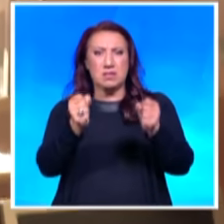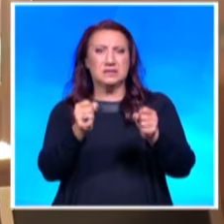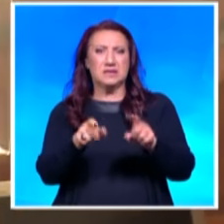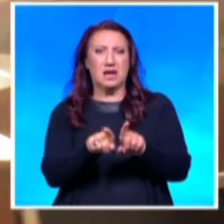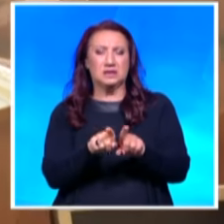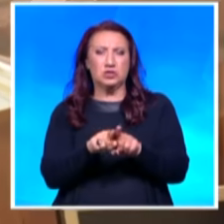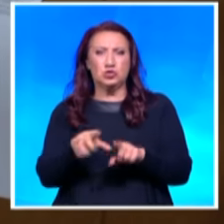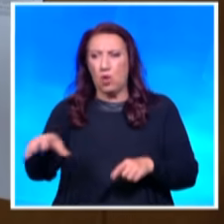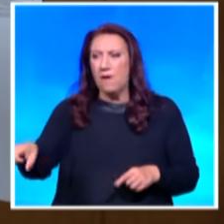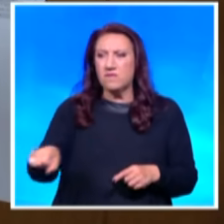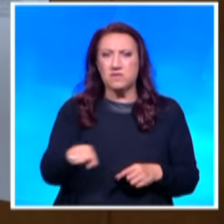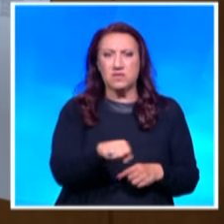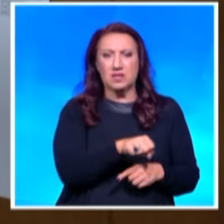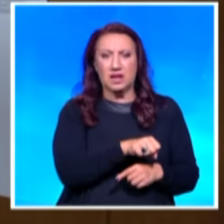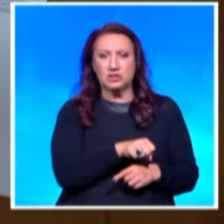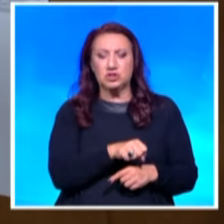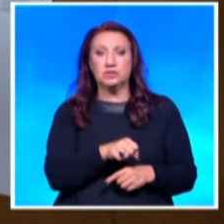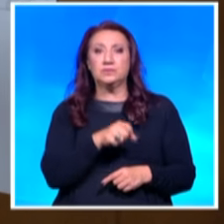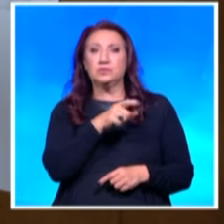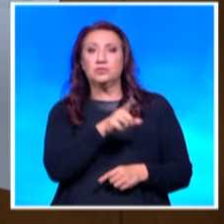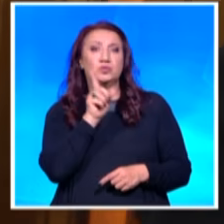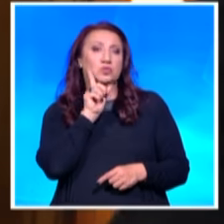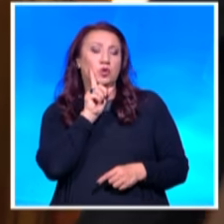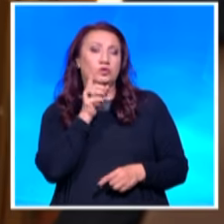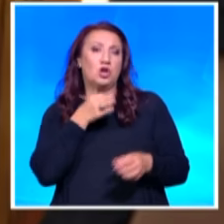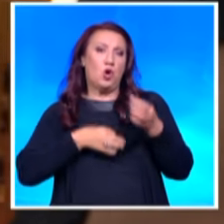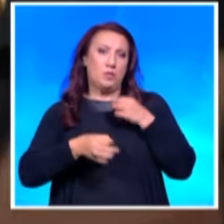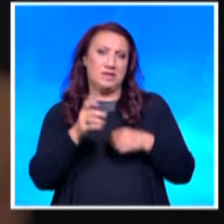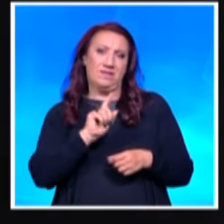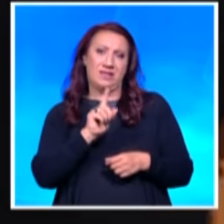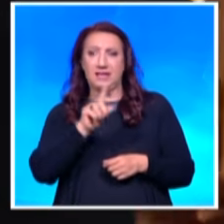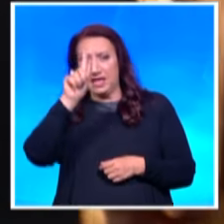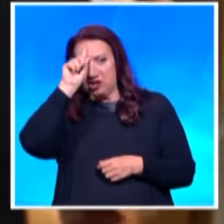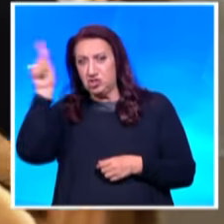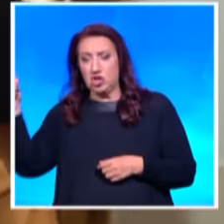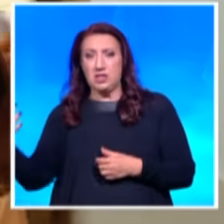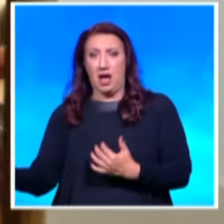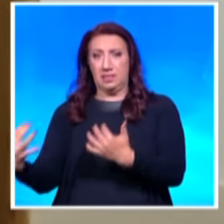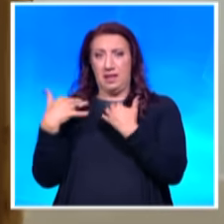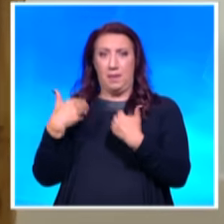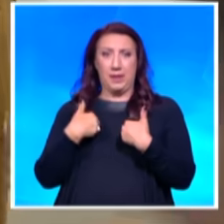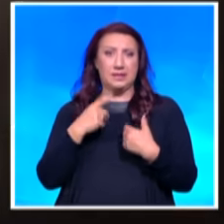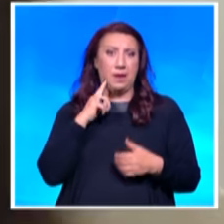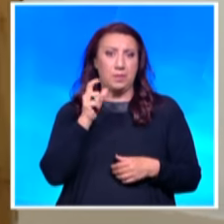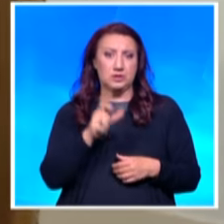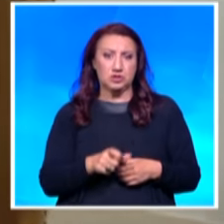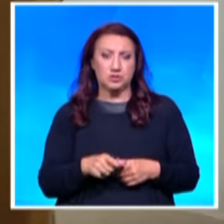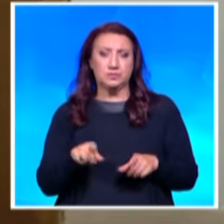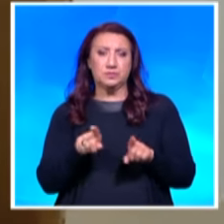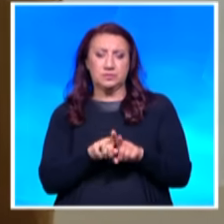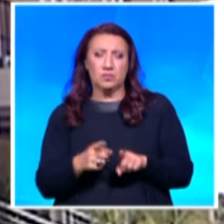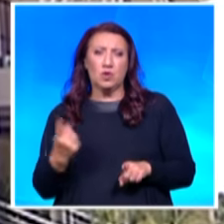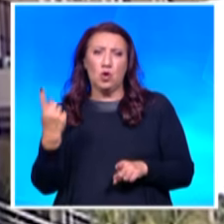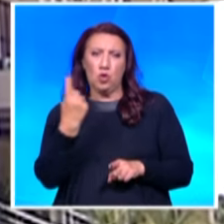обяснява, че по-скоро обратно тя го е нападала. И още един случай от Бургас. Мъж малтретирал съпругата си преди няколко